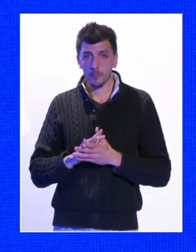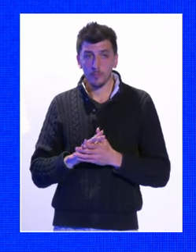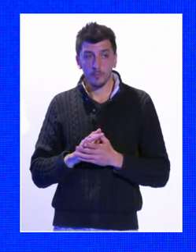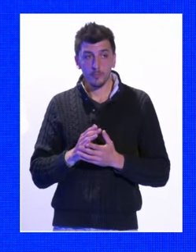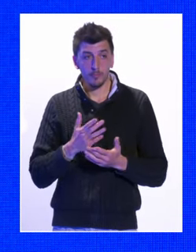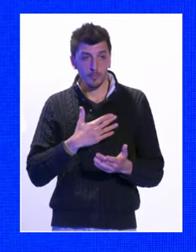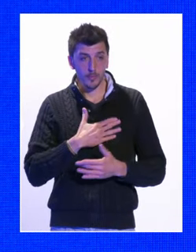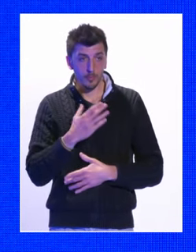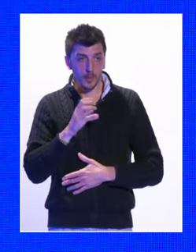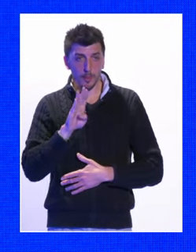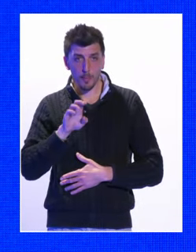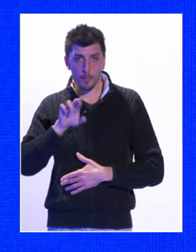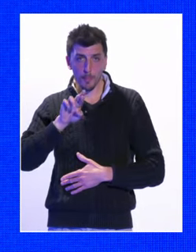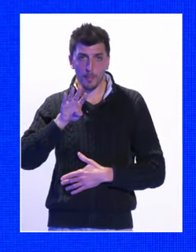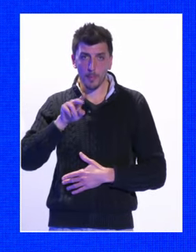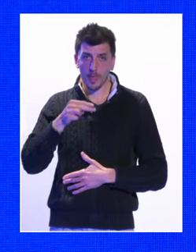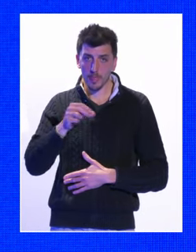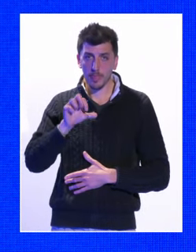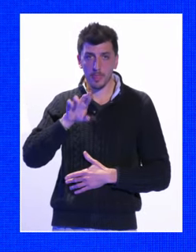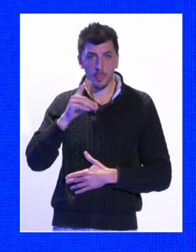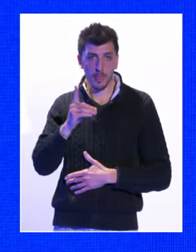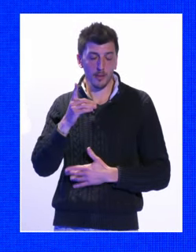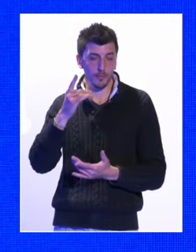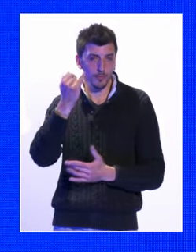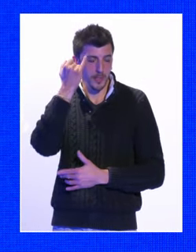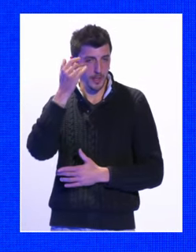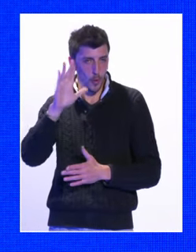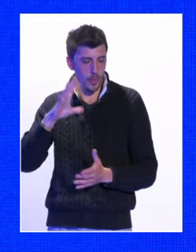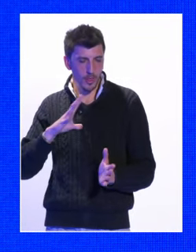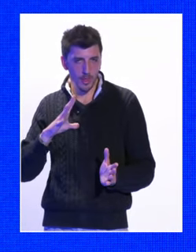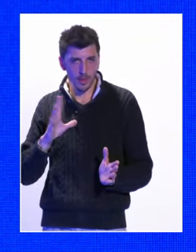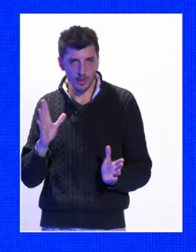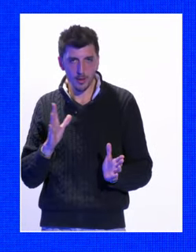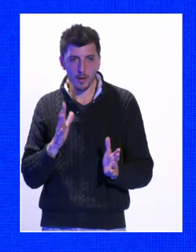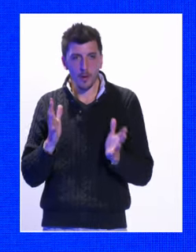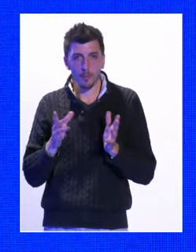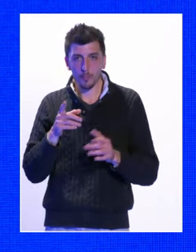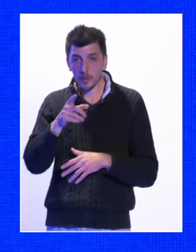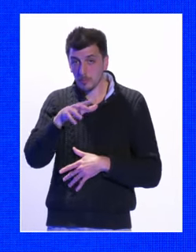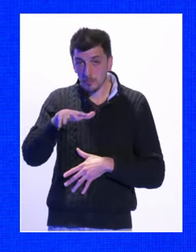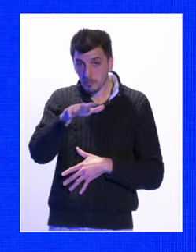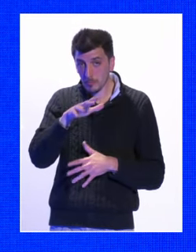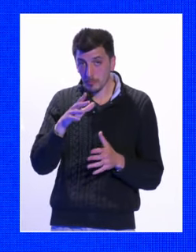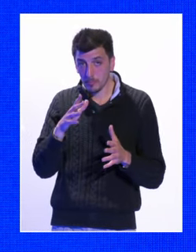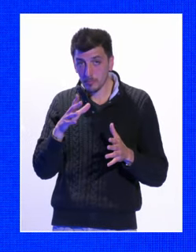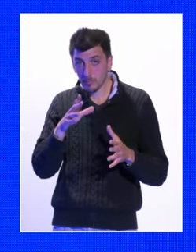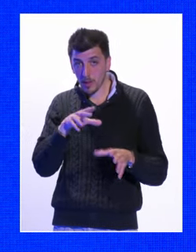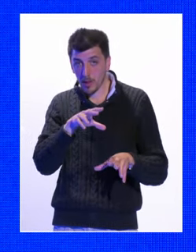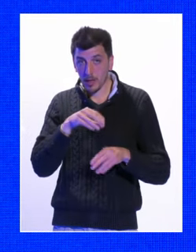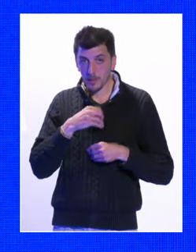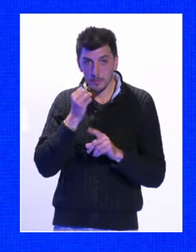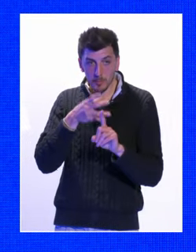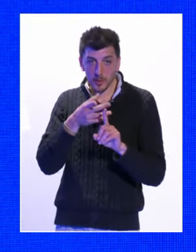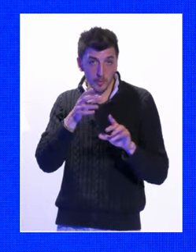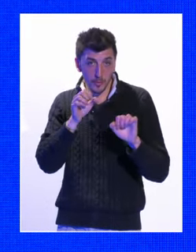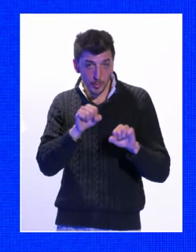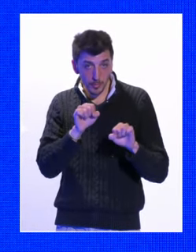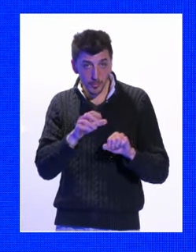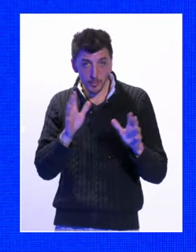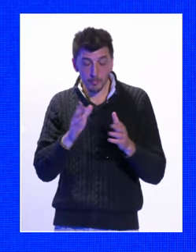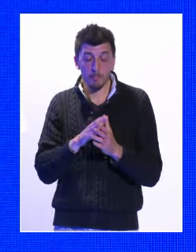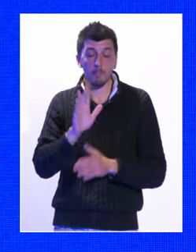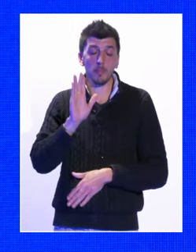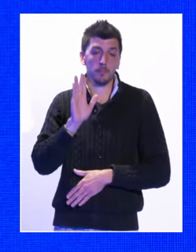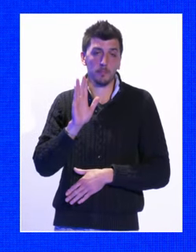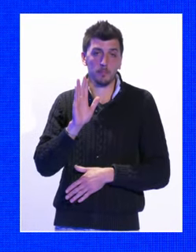Bernard, j'avais d'autres idées. Et peut-être tu aurais accepté une telle mission.